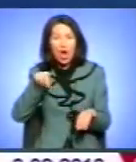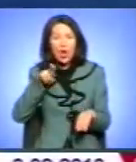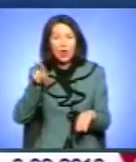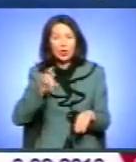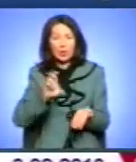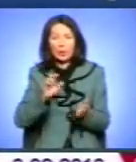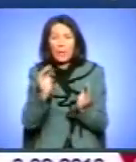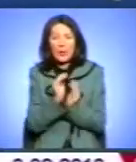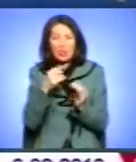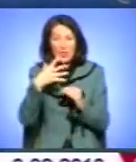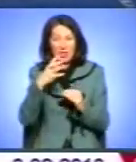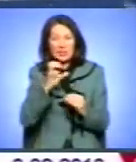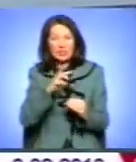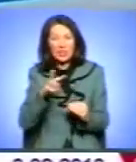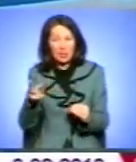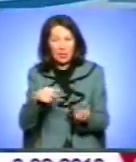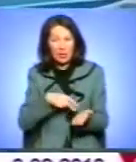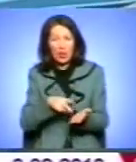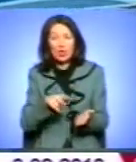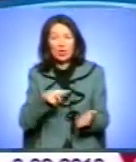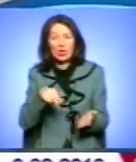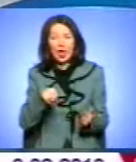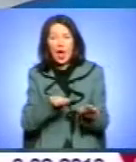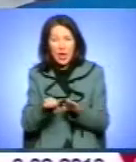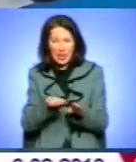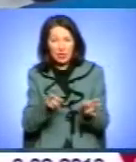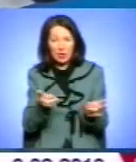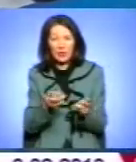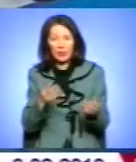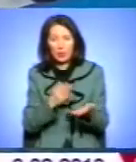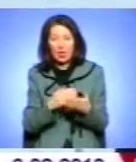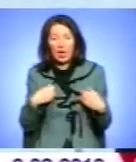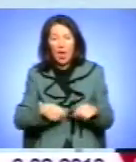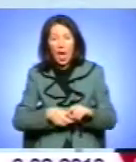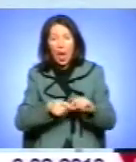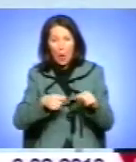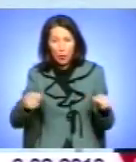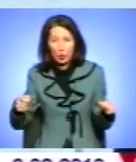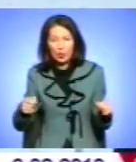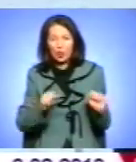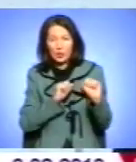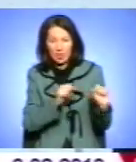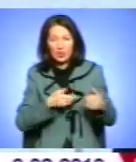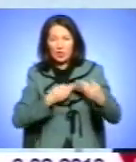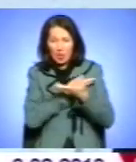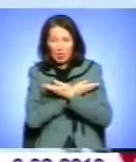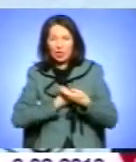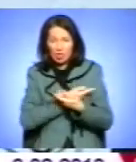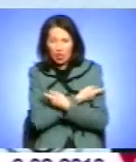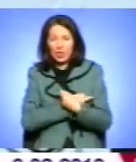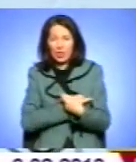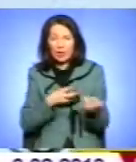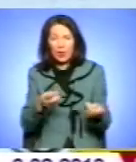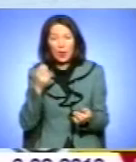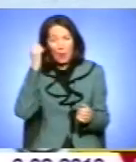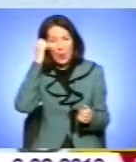сантиметрів. Виходячи на лід, при собі бажано мати мотузку і захисний жилет. Завжди треба пам'ятати про безпеку поведінки на кризі,